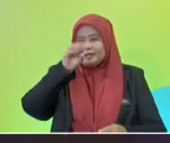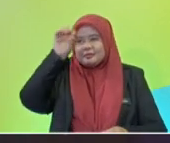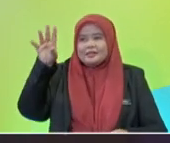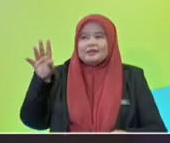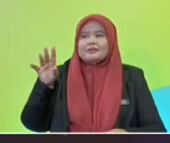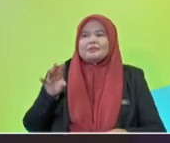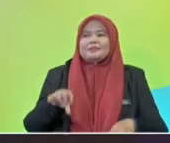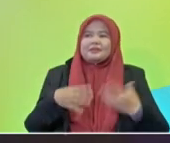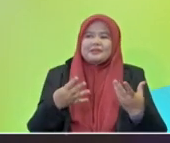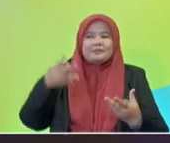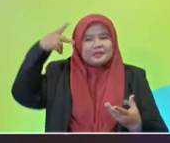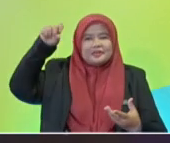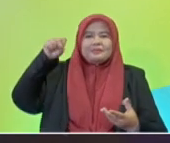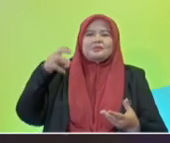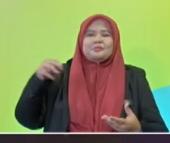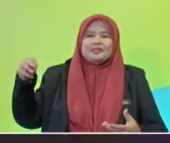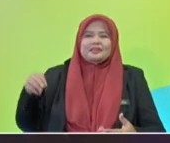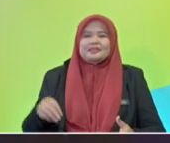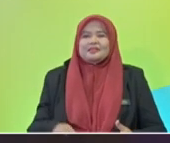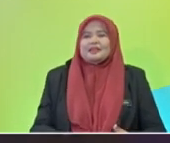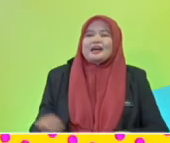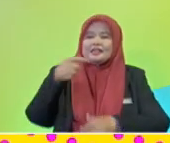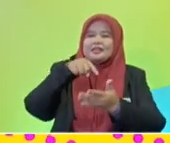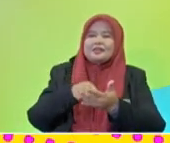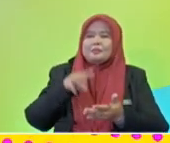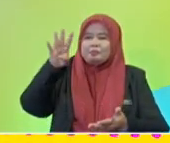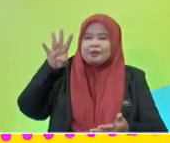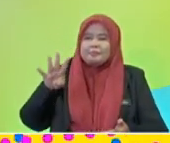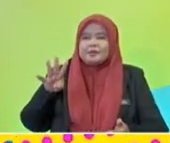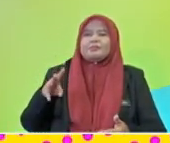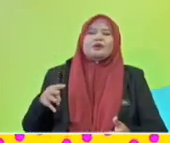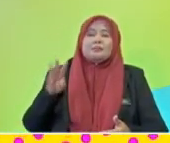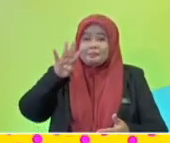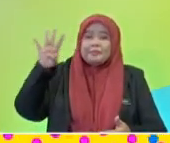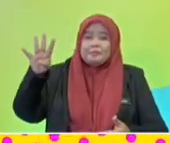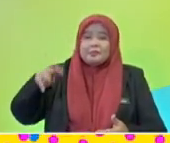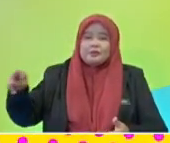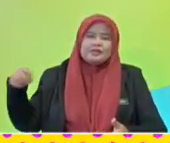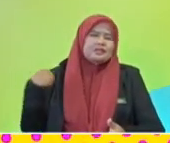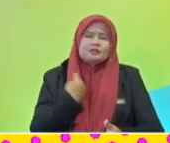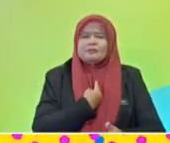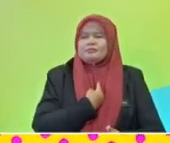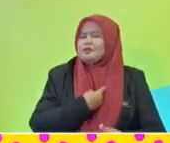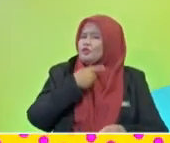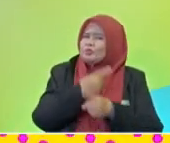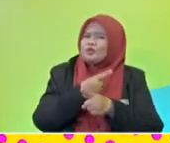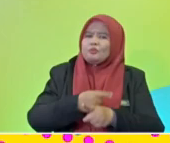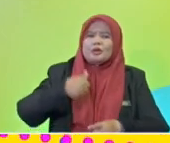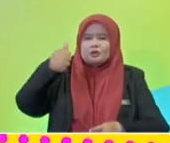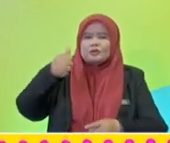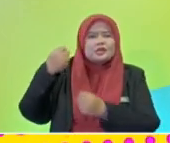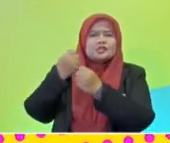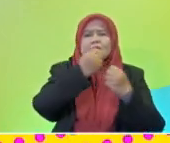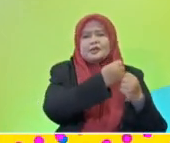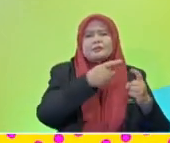Cikgu macam mana prestasi mereka Cikgu Sebenarnya hari ini keempat-empat murid kita yang berada dalam talian memang bagus syabas diucapkan kepada